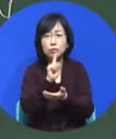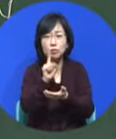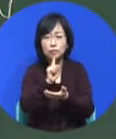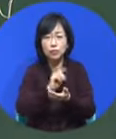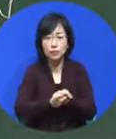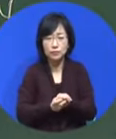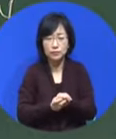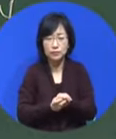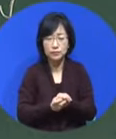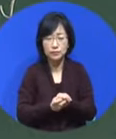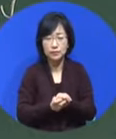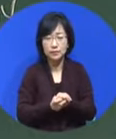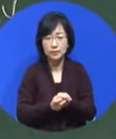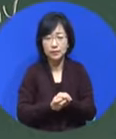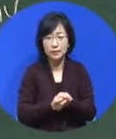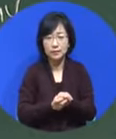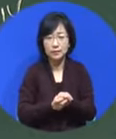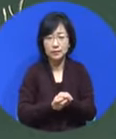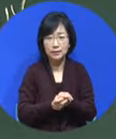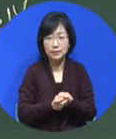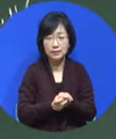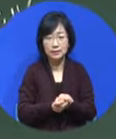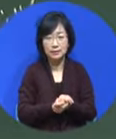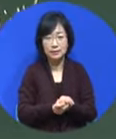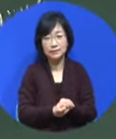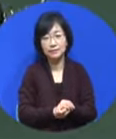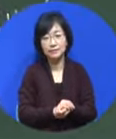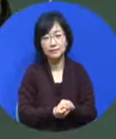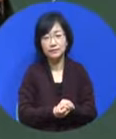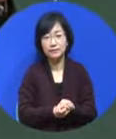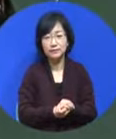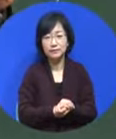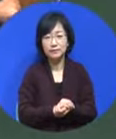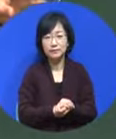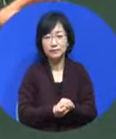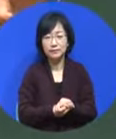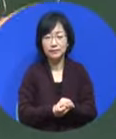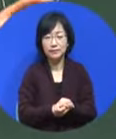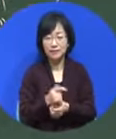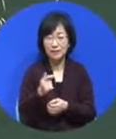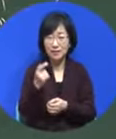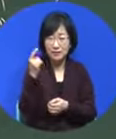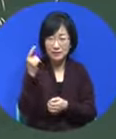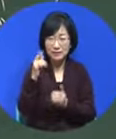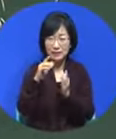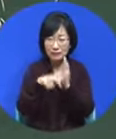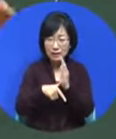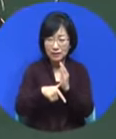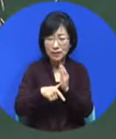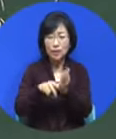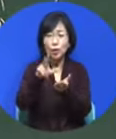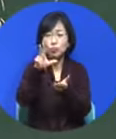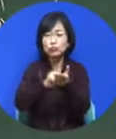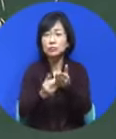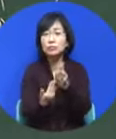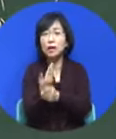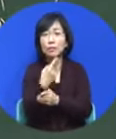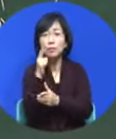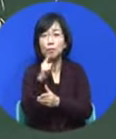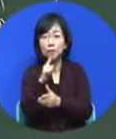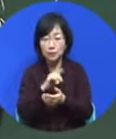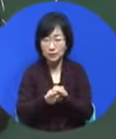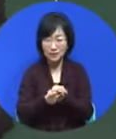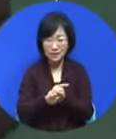말분 아 정 문제가 생는 하니까 아무리를